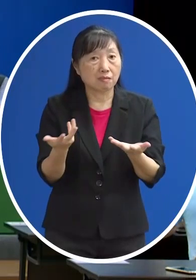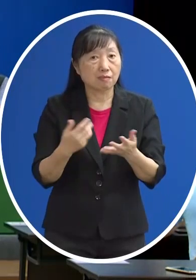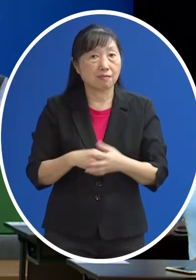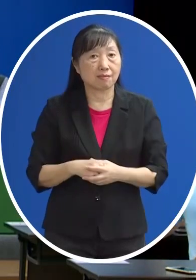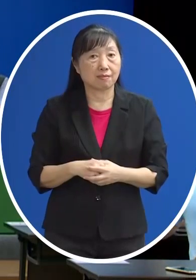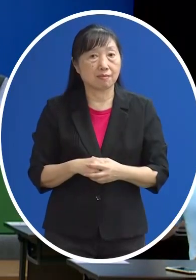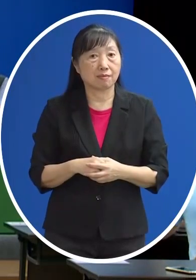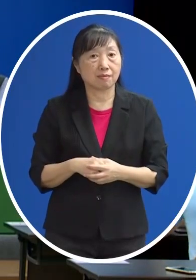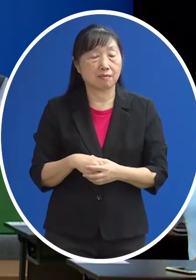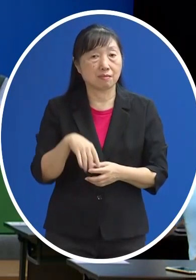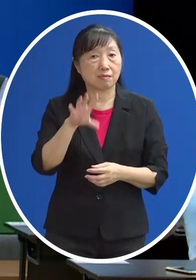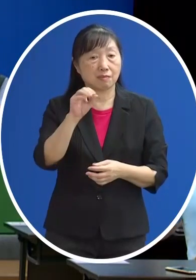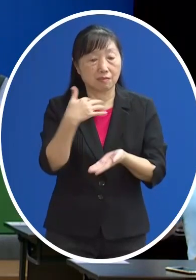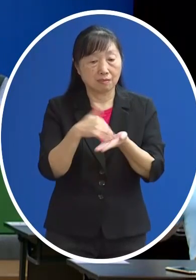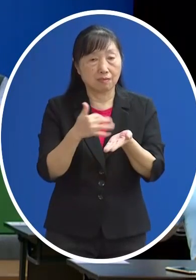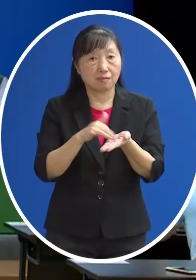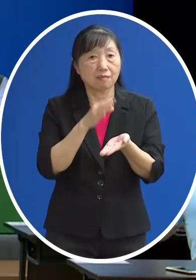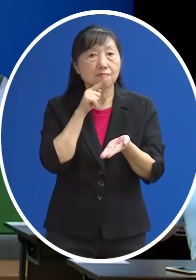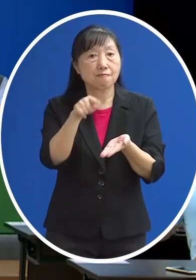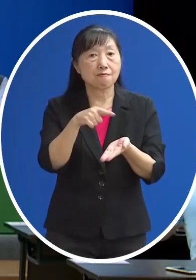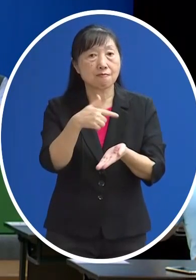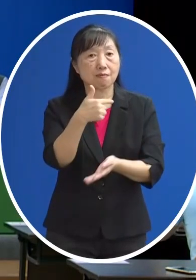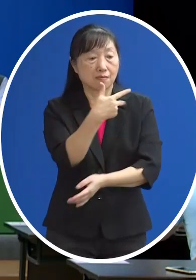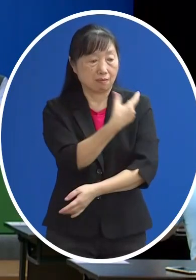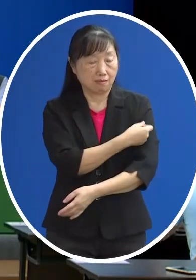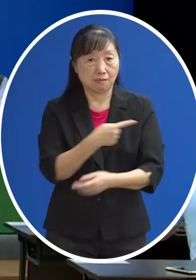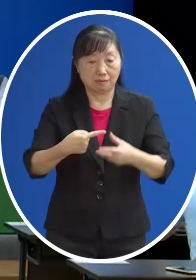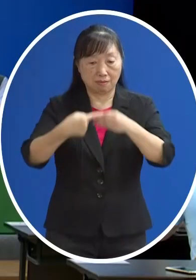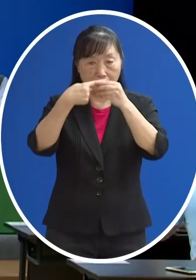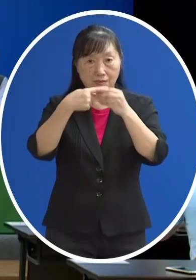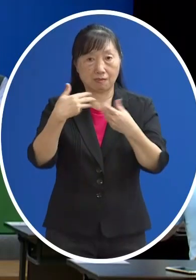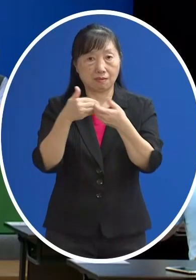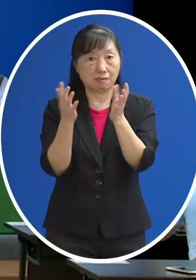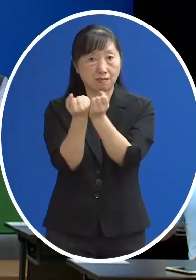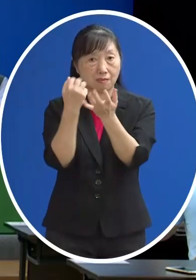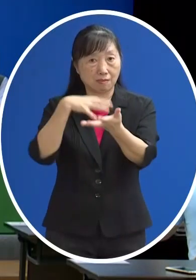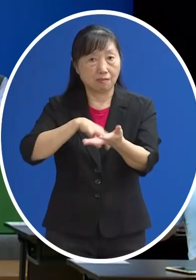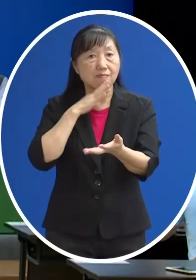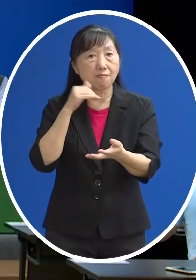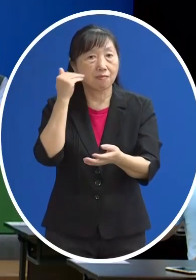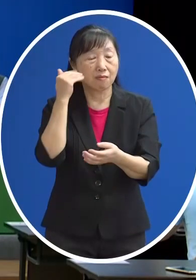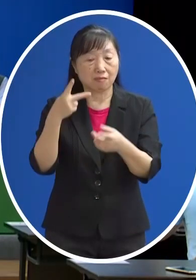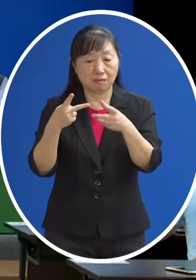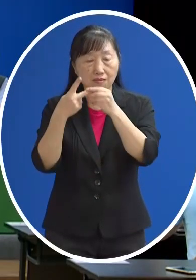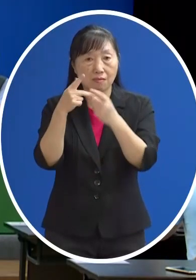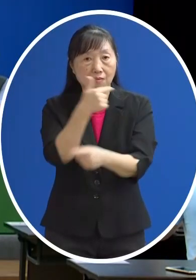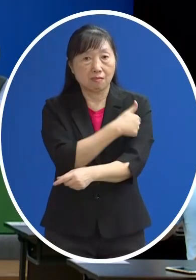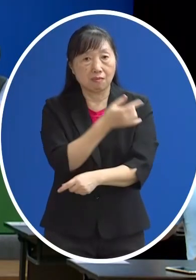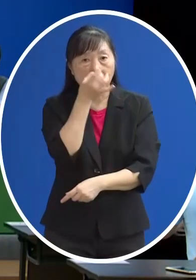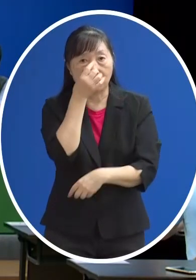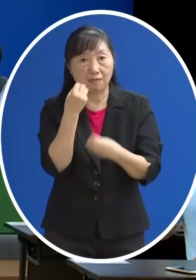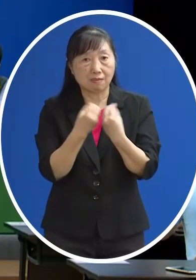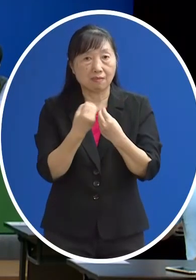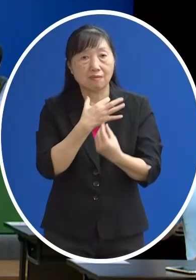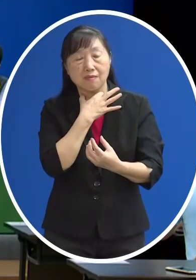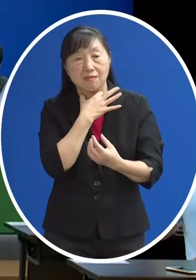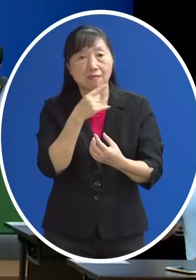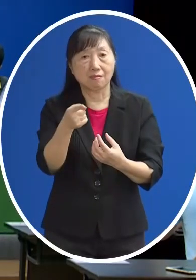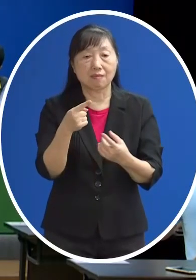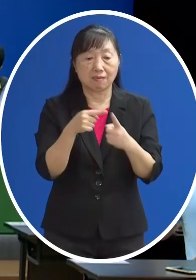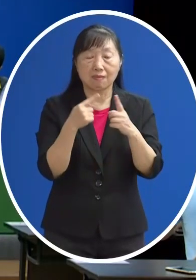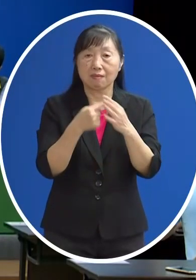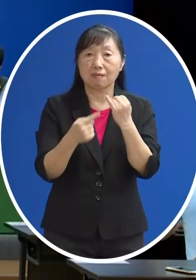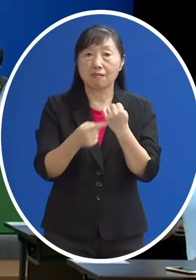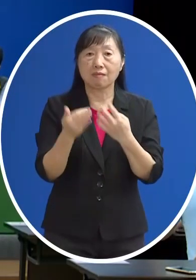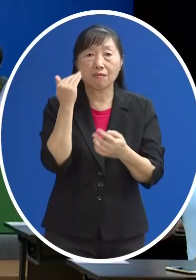们有估算说，已经打第一剂莫德纳疫苗没有第二剂可以打的人大概有多少？那未来如果超